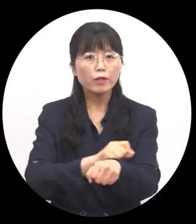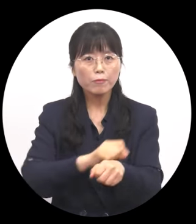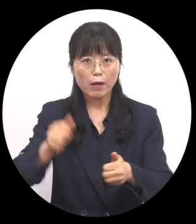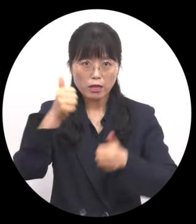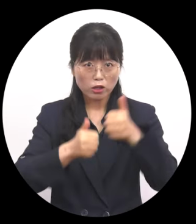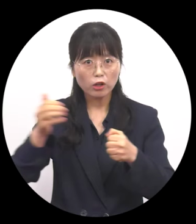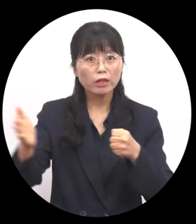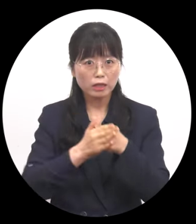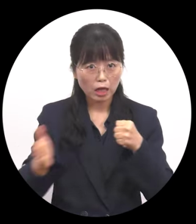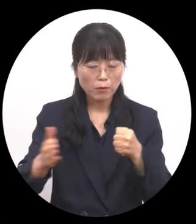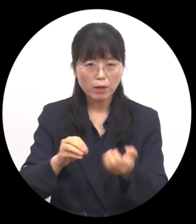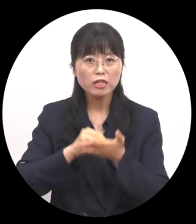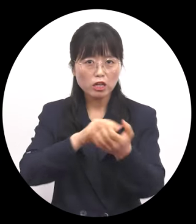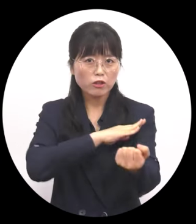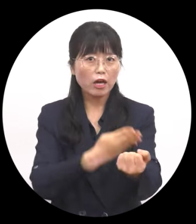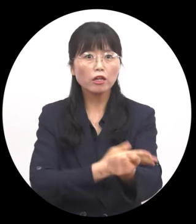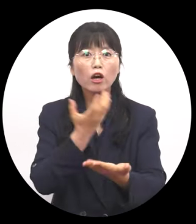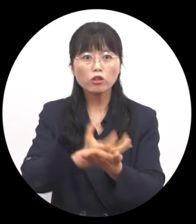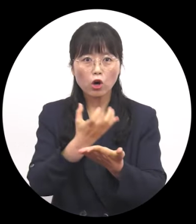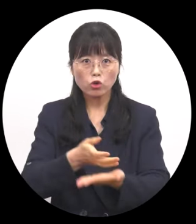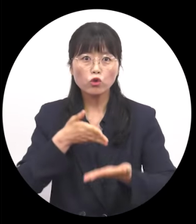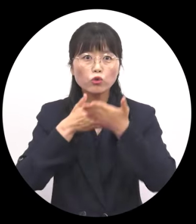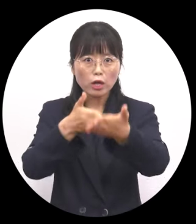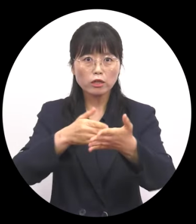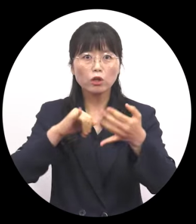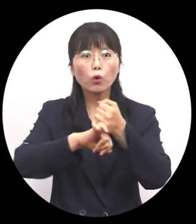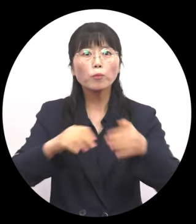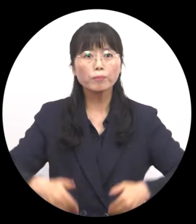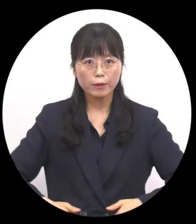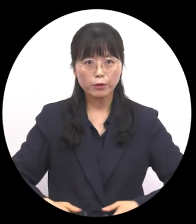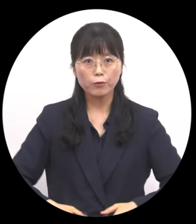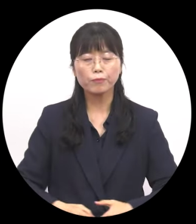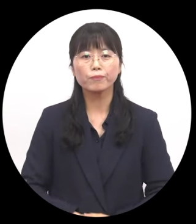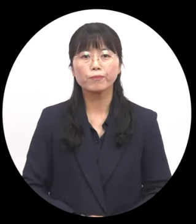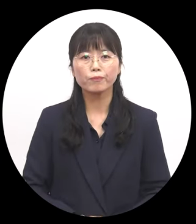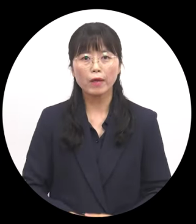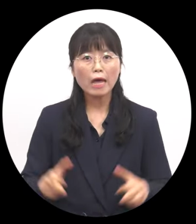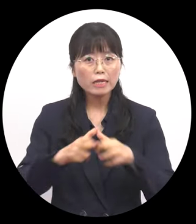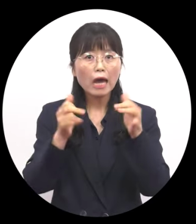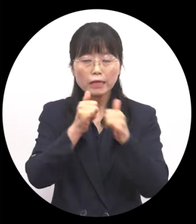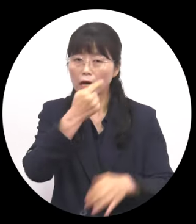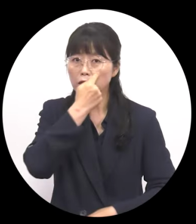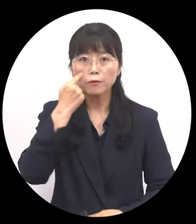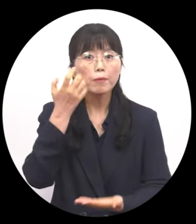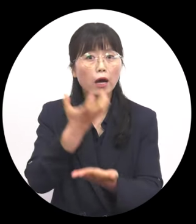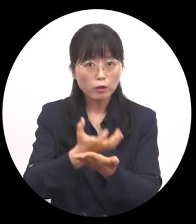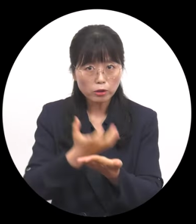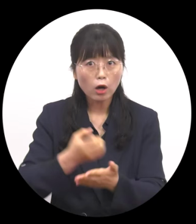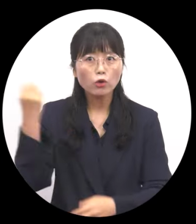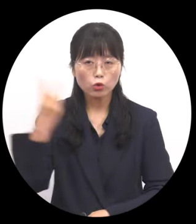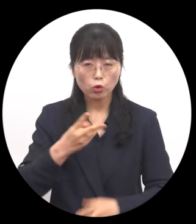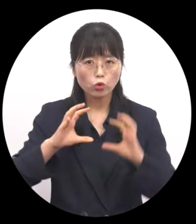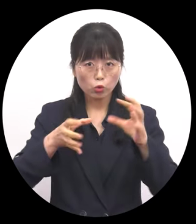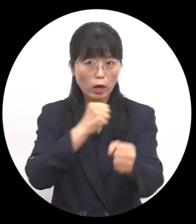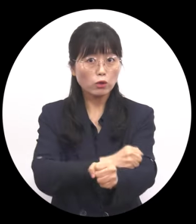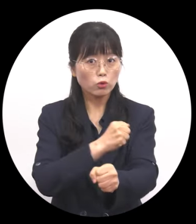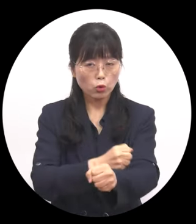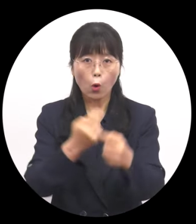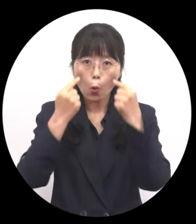전형이기 때문에 지원 자격 서류를 제출하실 수 있으셔야 됩니다. 그래서 장애인 증명서 또는